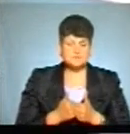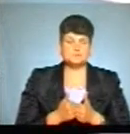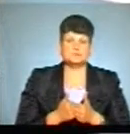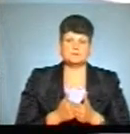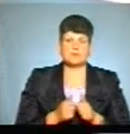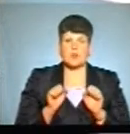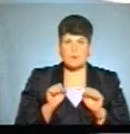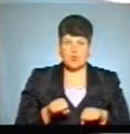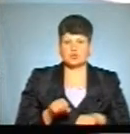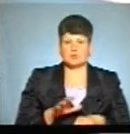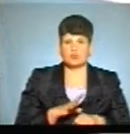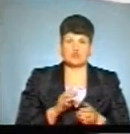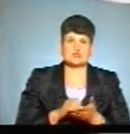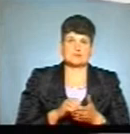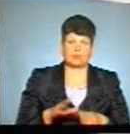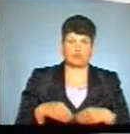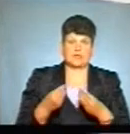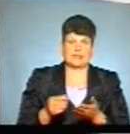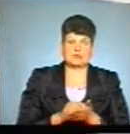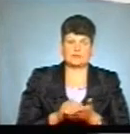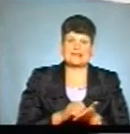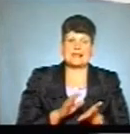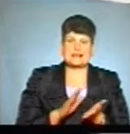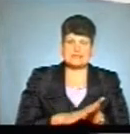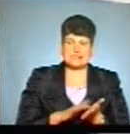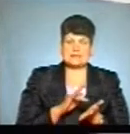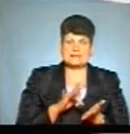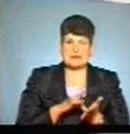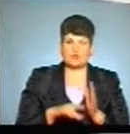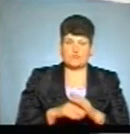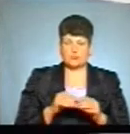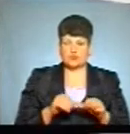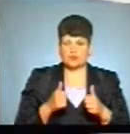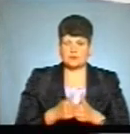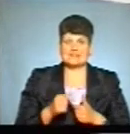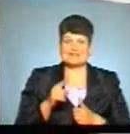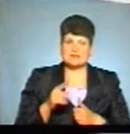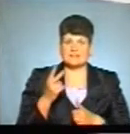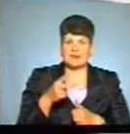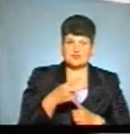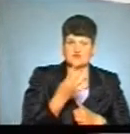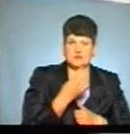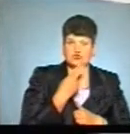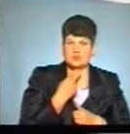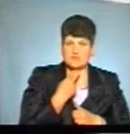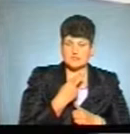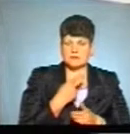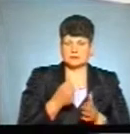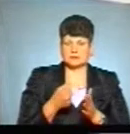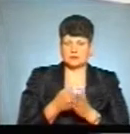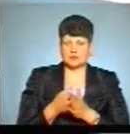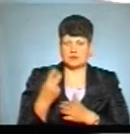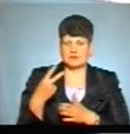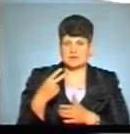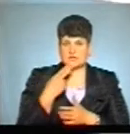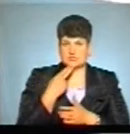комісією, можна було подати документи для реєстрації Центральної виборчої комісії з 24 червня по 20